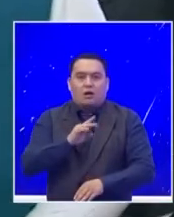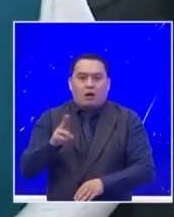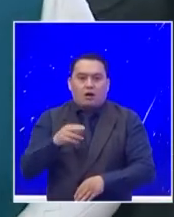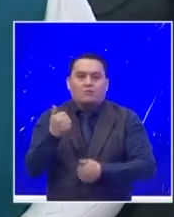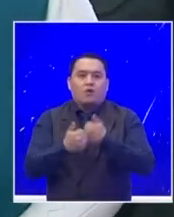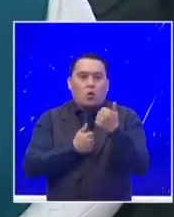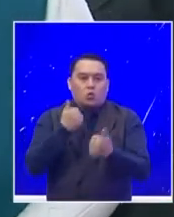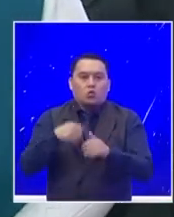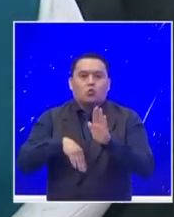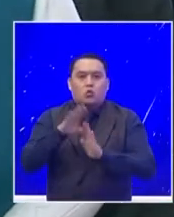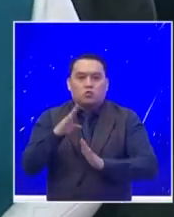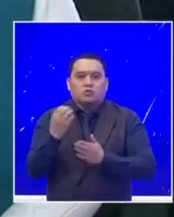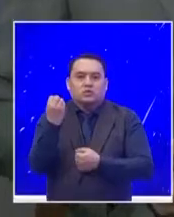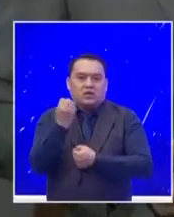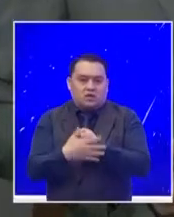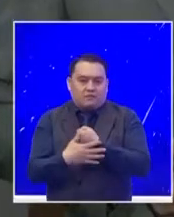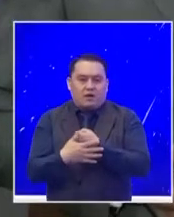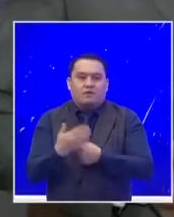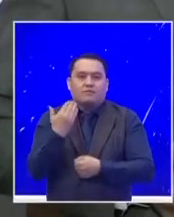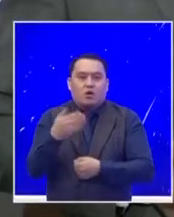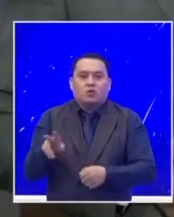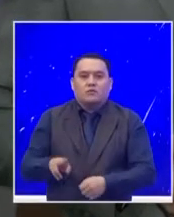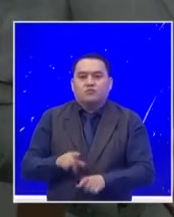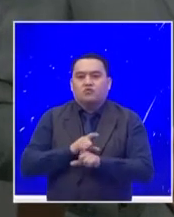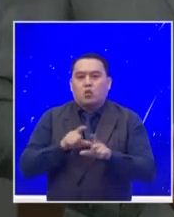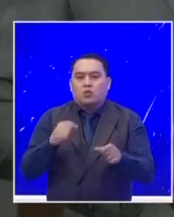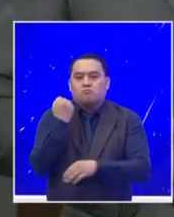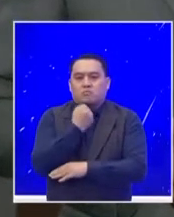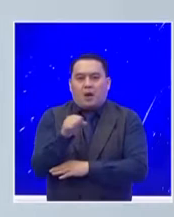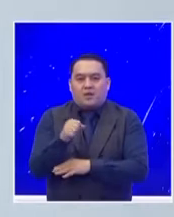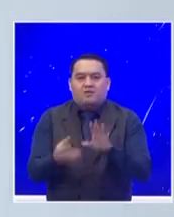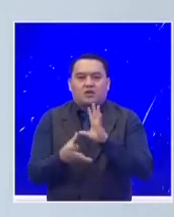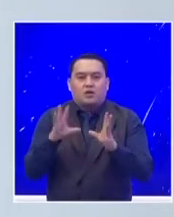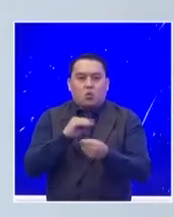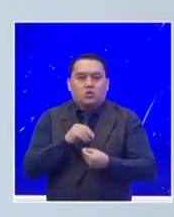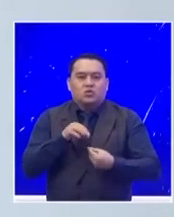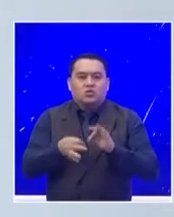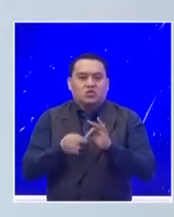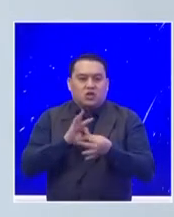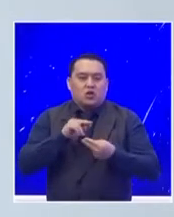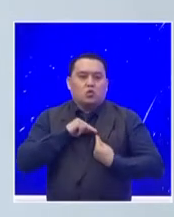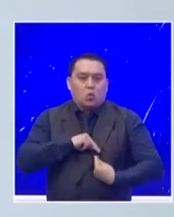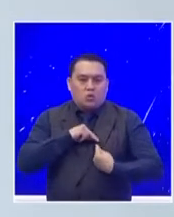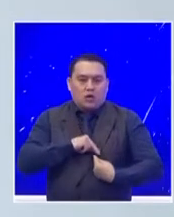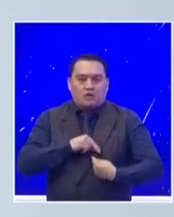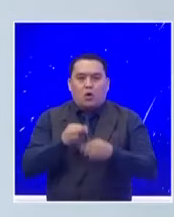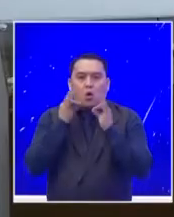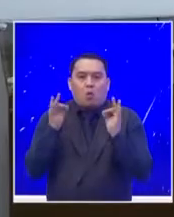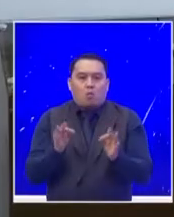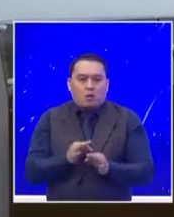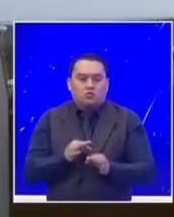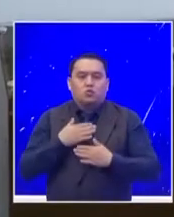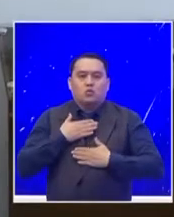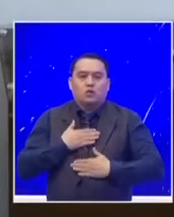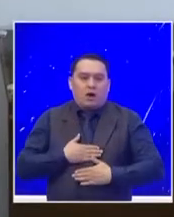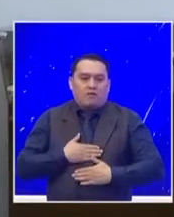республиканском конкурсе «Лучших ресурсных центров». По словам директора школы, победы им дались в результате кропотливого труда, и набравшимся опытом они с